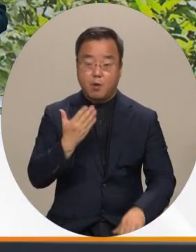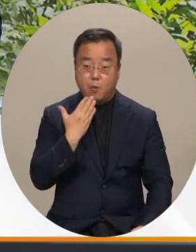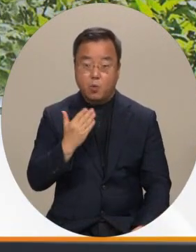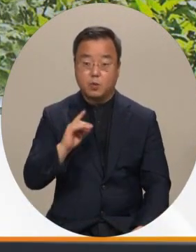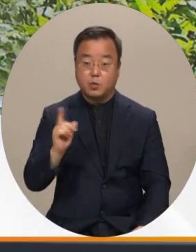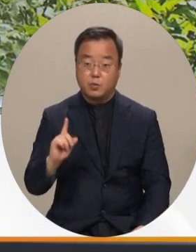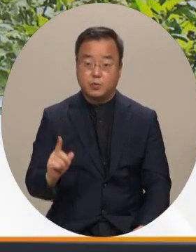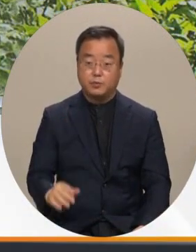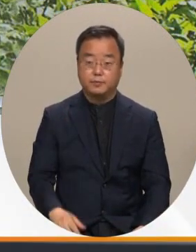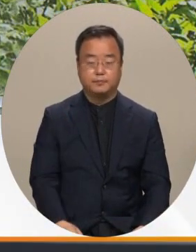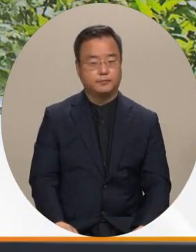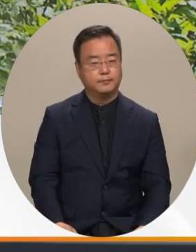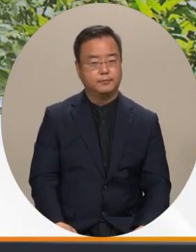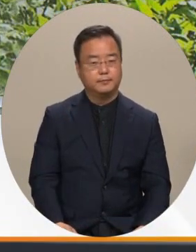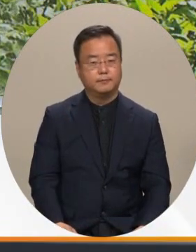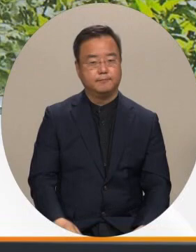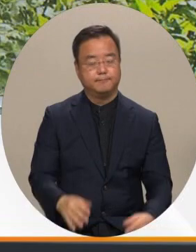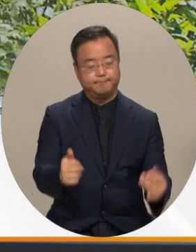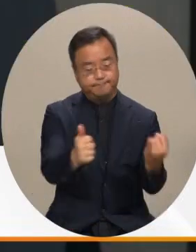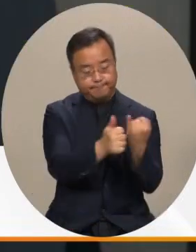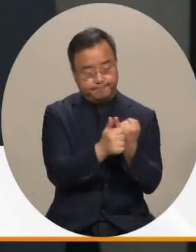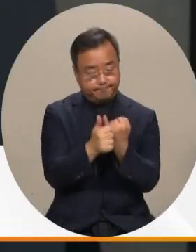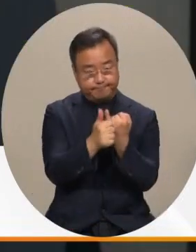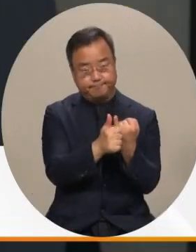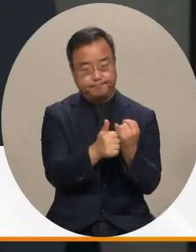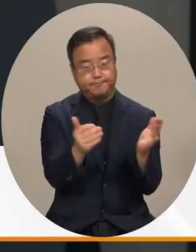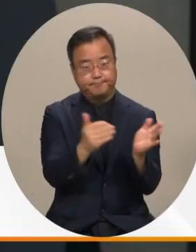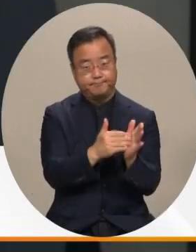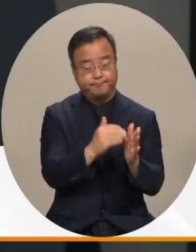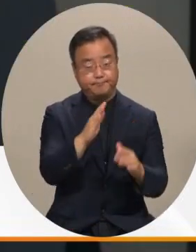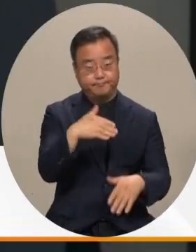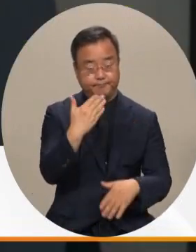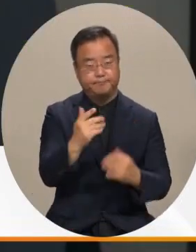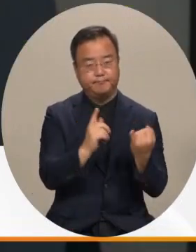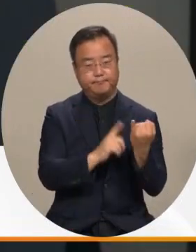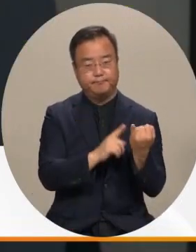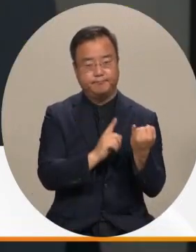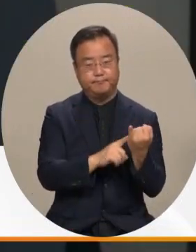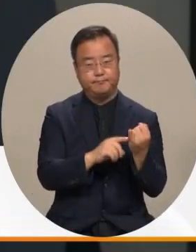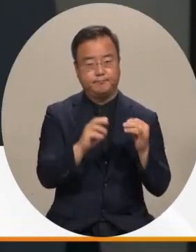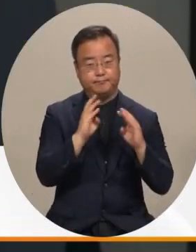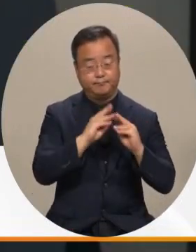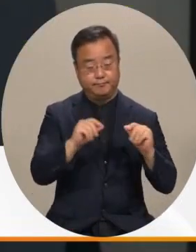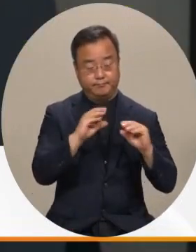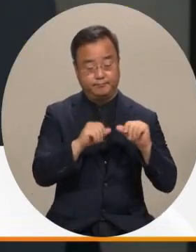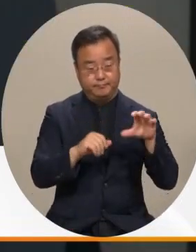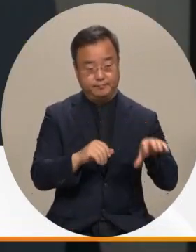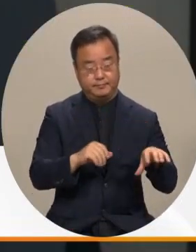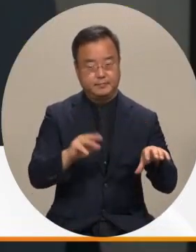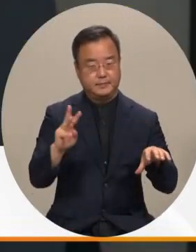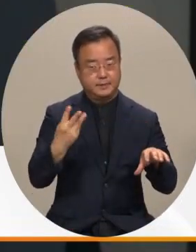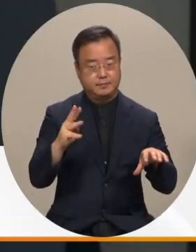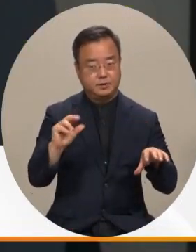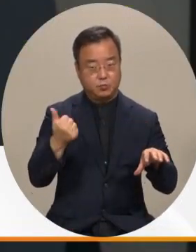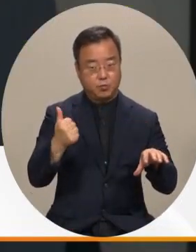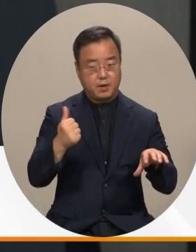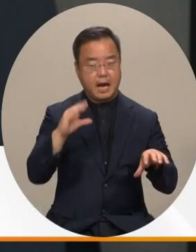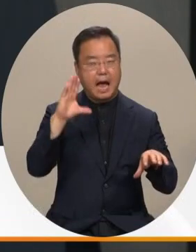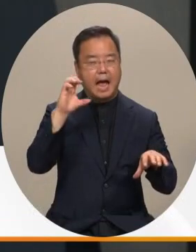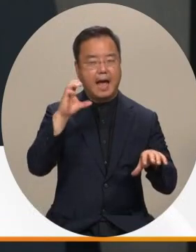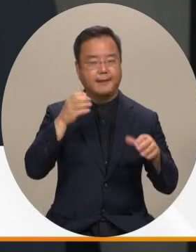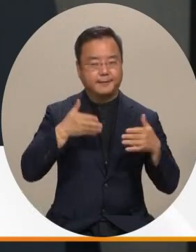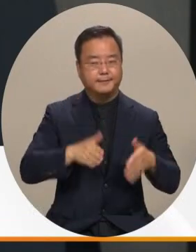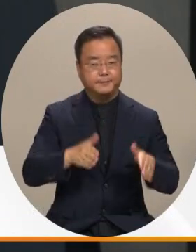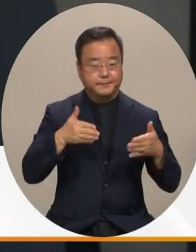또 무엇일까요 그 이제 암수가 짝짓기를 하고 나면 이제 암컷은 토양에 가서 한 300개에서 500개의 알을 낳습니다이 러브